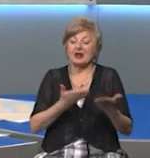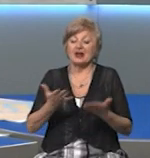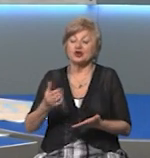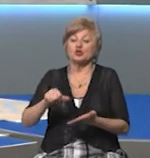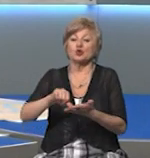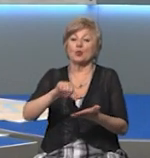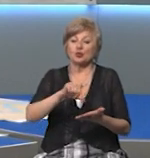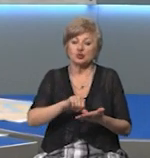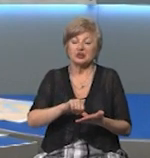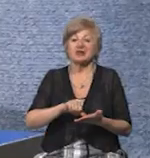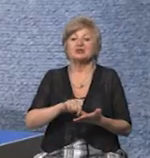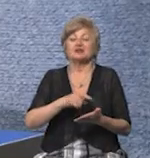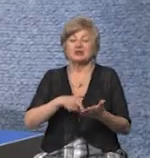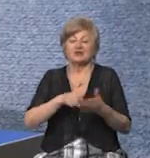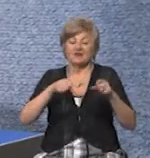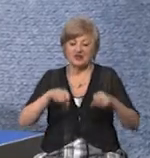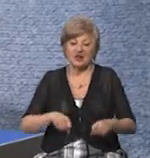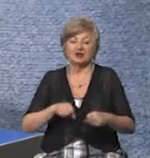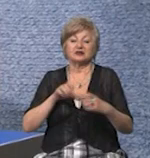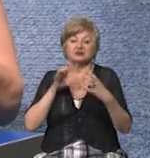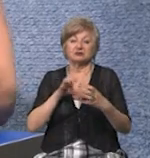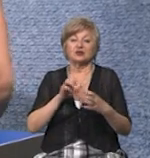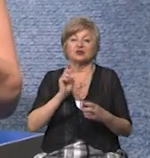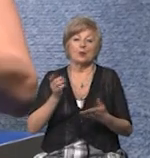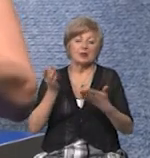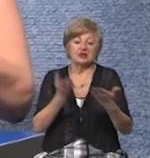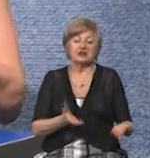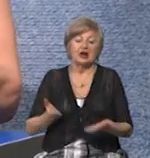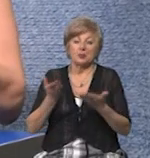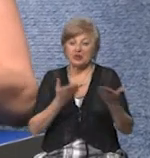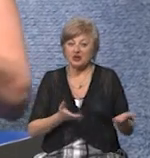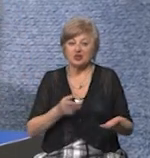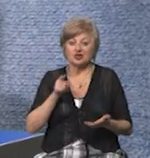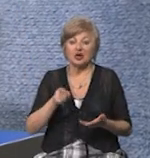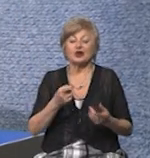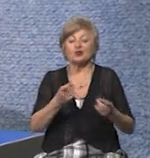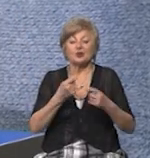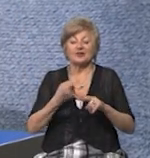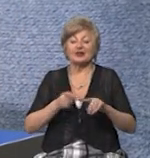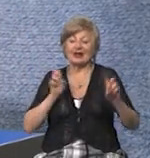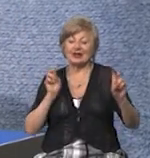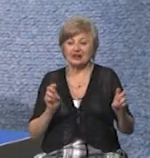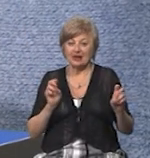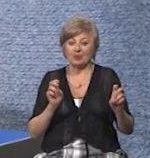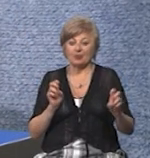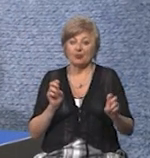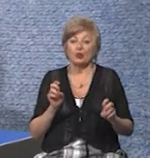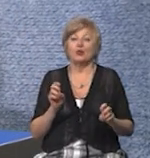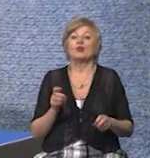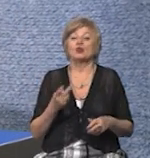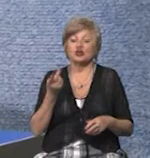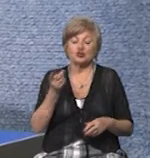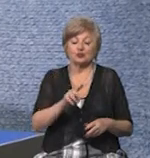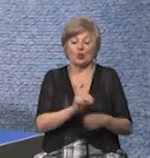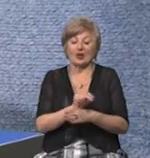представників міської влади, зокрема управління транспорту, і всіх тих, хто дуже багато залучених до цієї теми, і до цих двох ремонтів, і